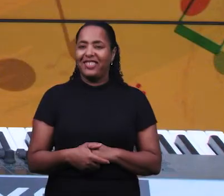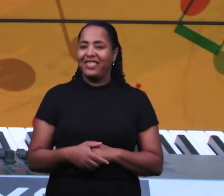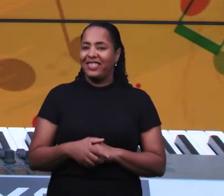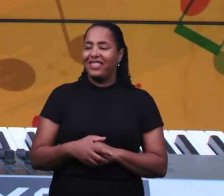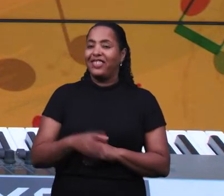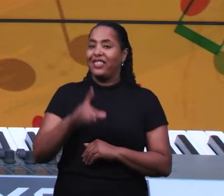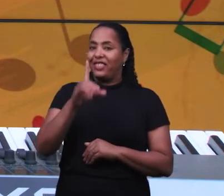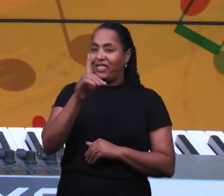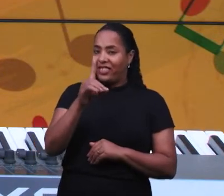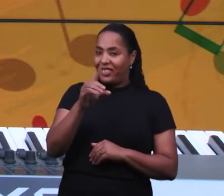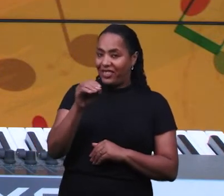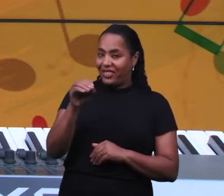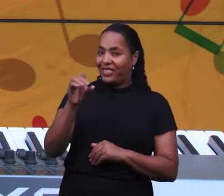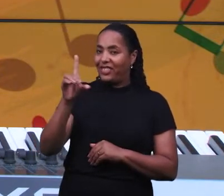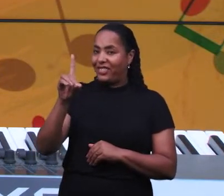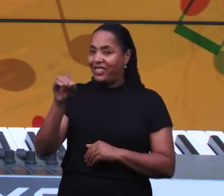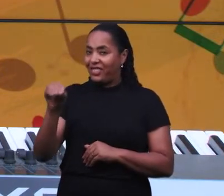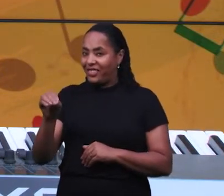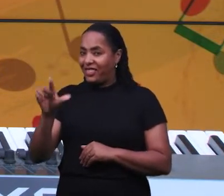aí